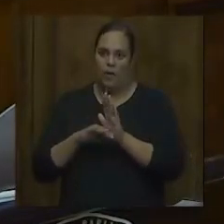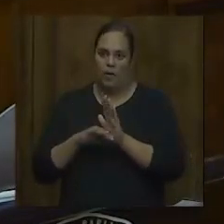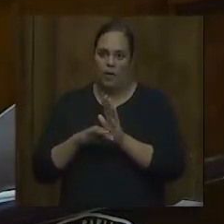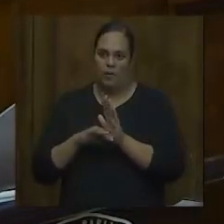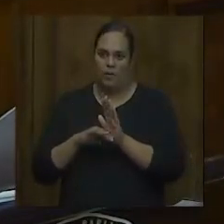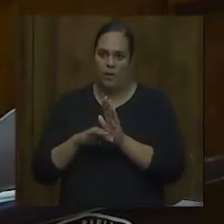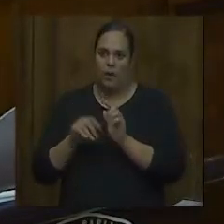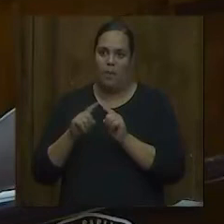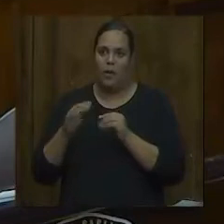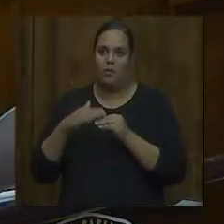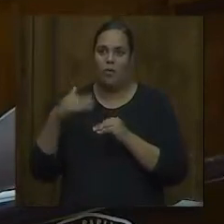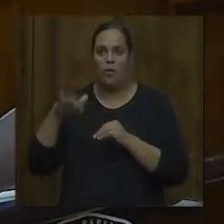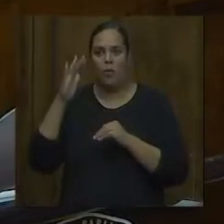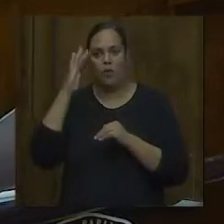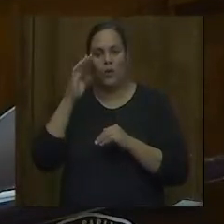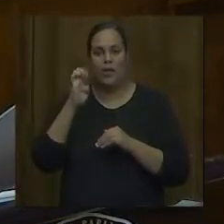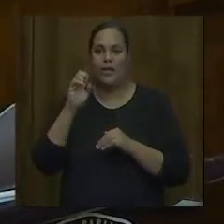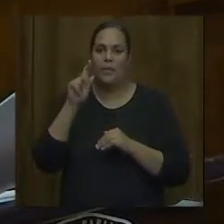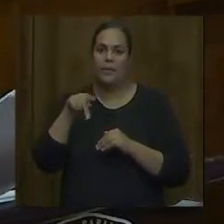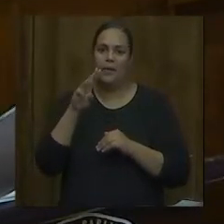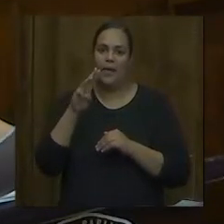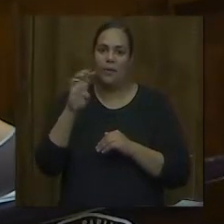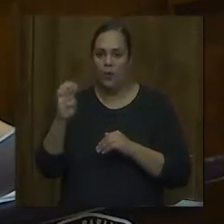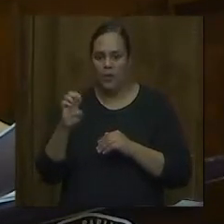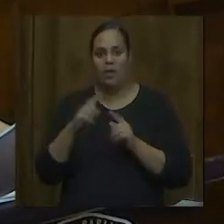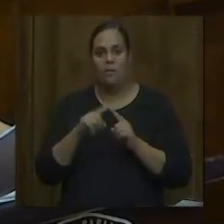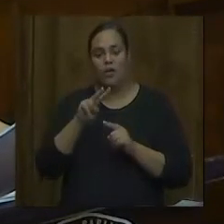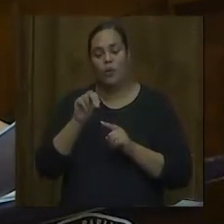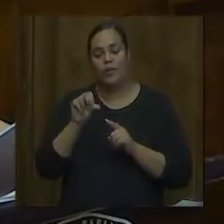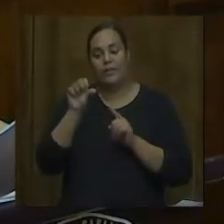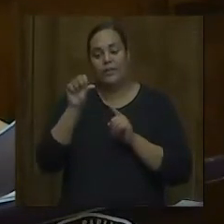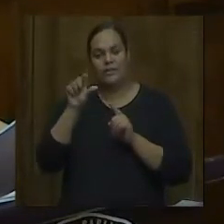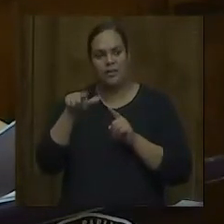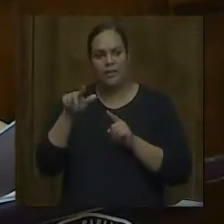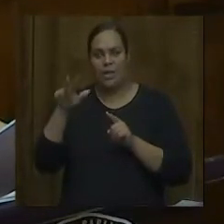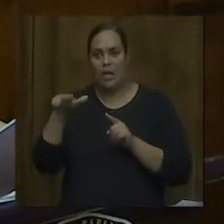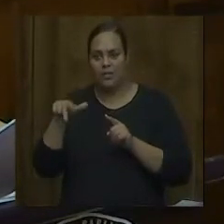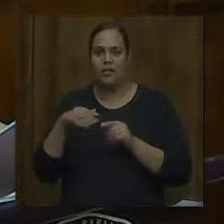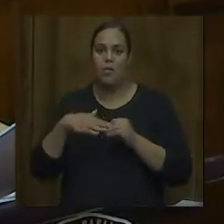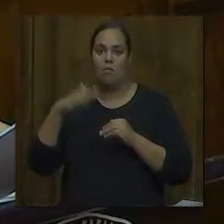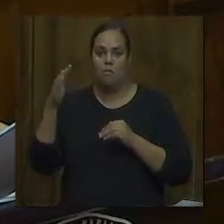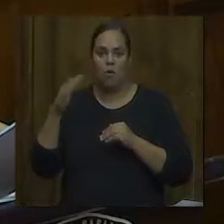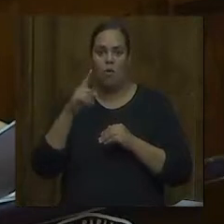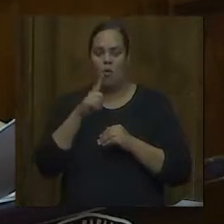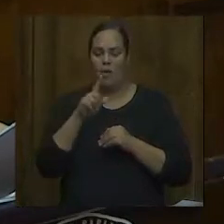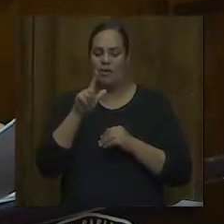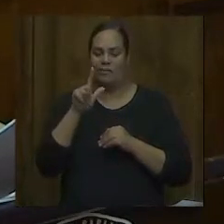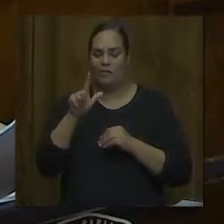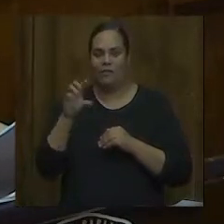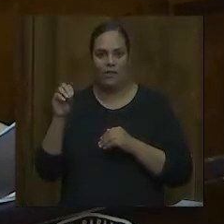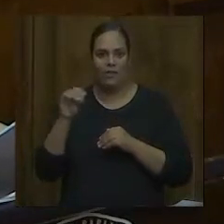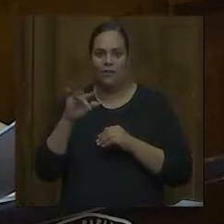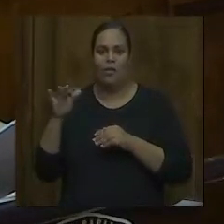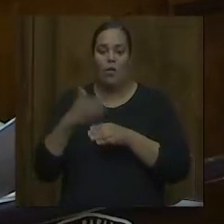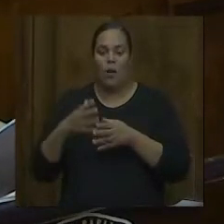ons meer algemeen bekend die EPWP. In 2017-18 is meer as 170 werksgeleenthede binne museums